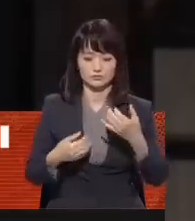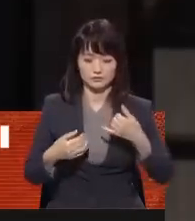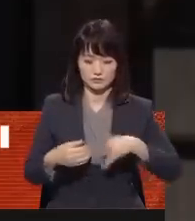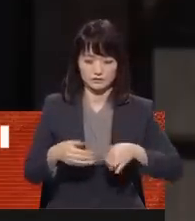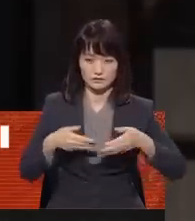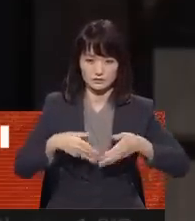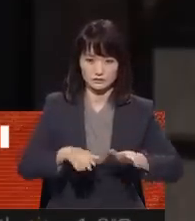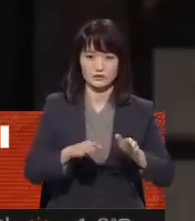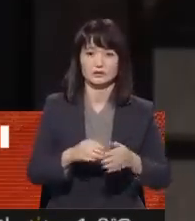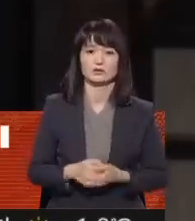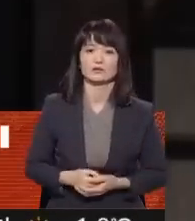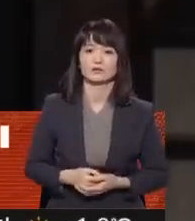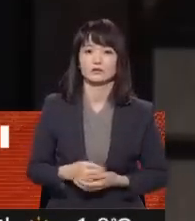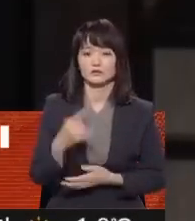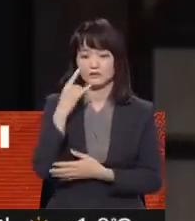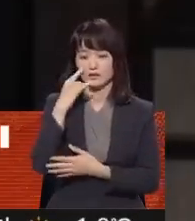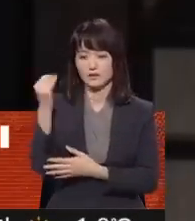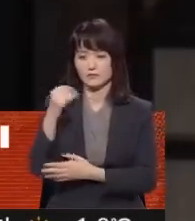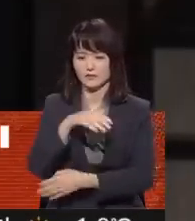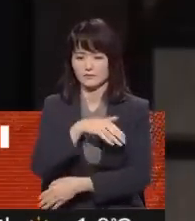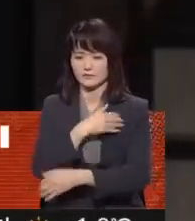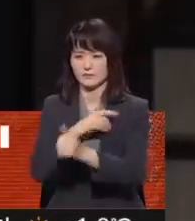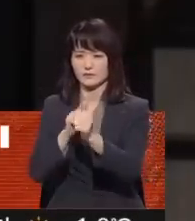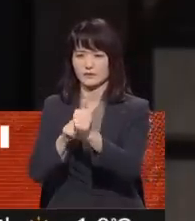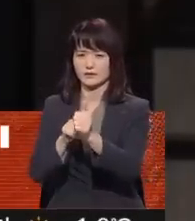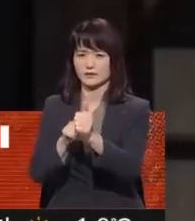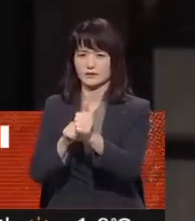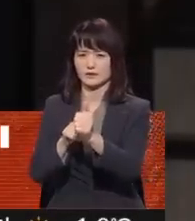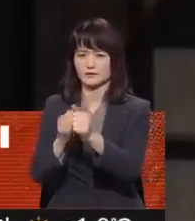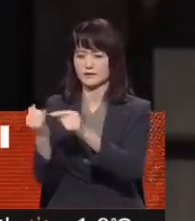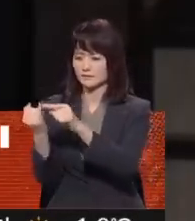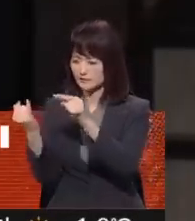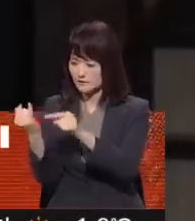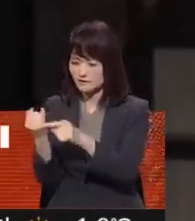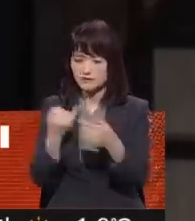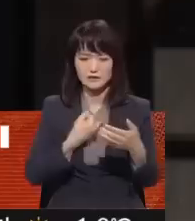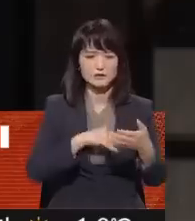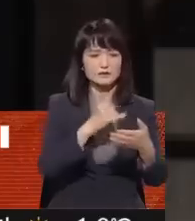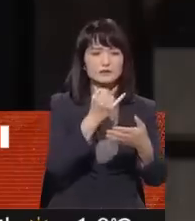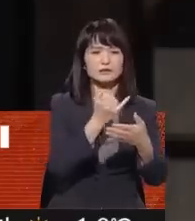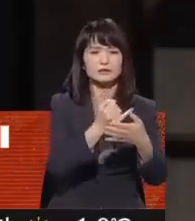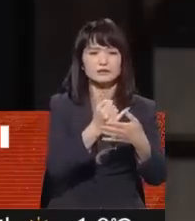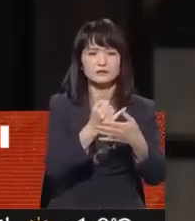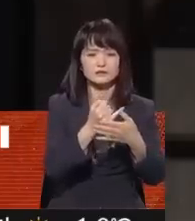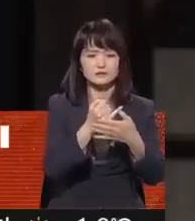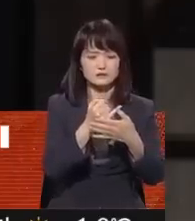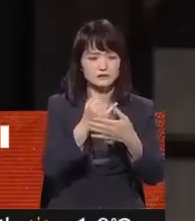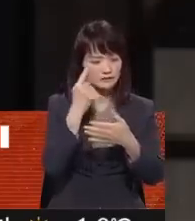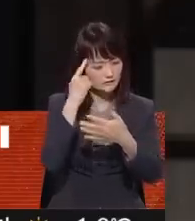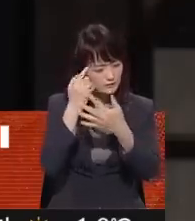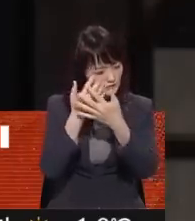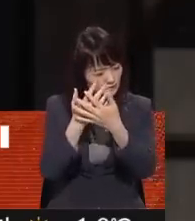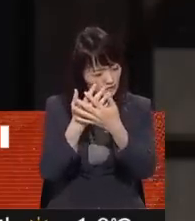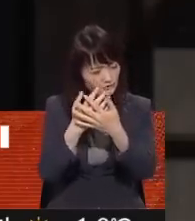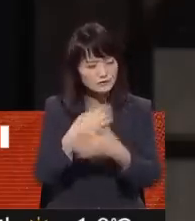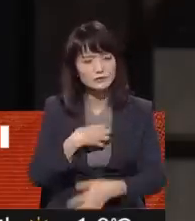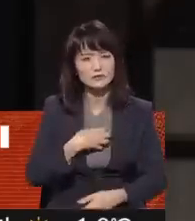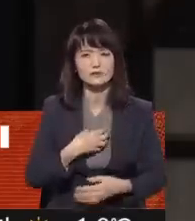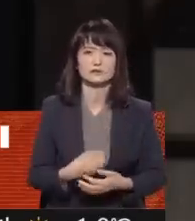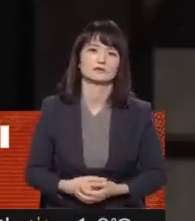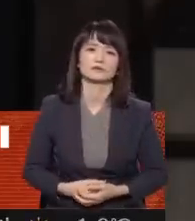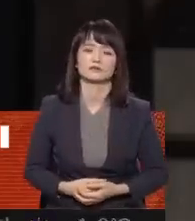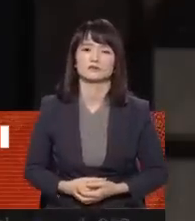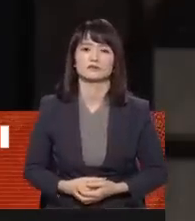보면 정치적 있을 수 있는 상황이라 첫 아이도 걱정스럽고 또 유치원에 다니는 올망졸망한 동생도 셋도 엄마와